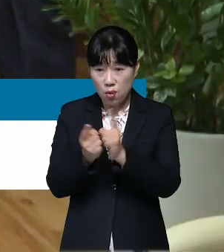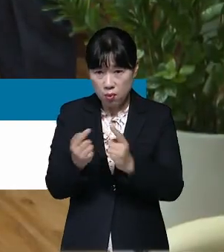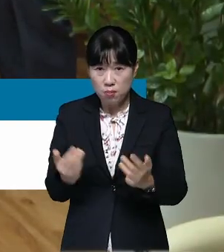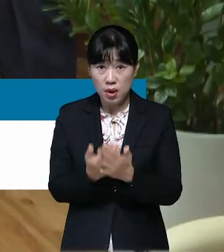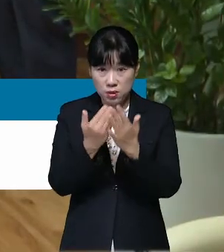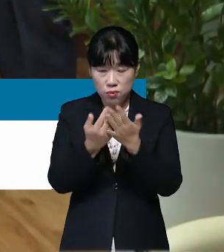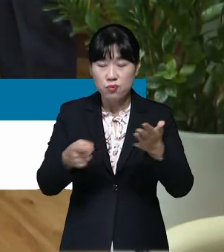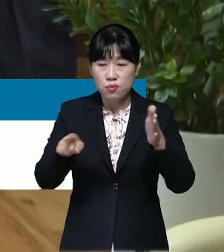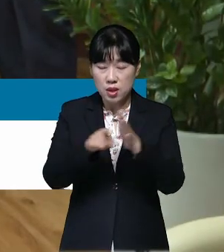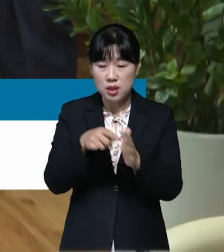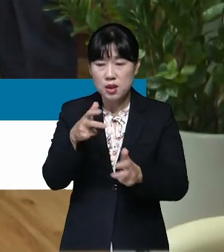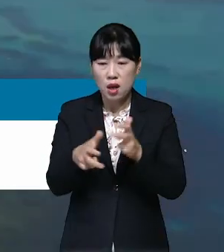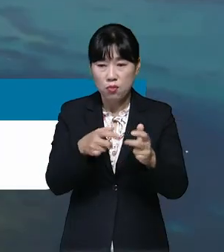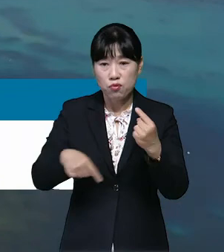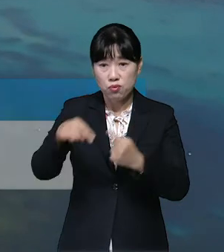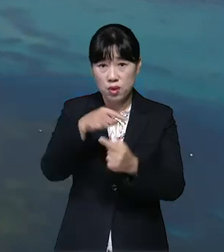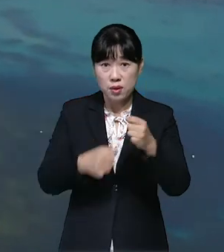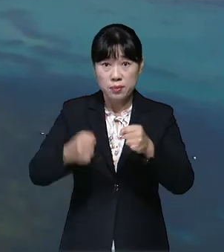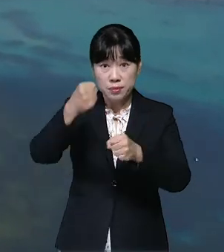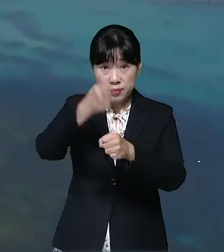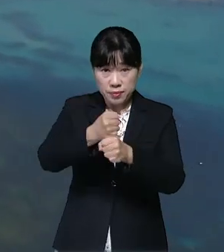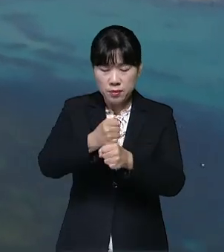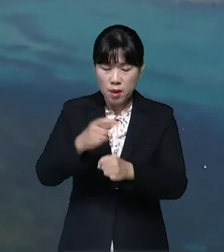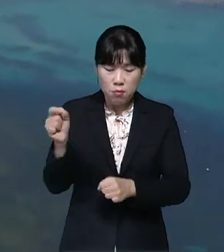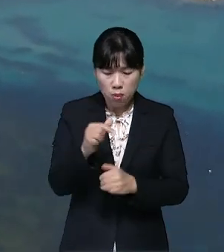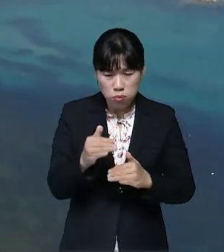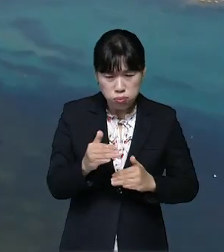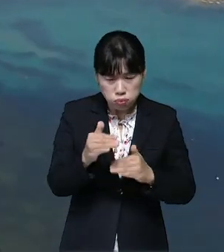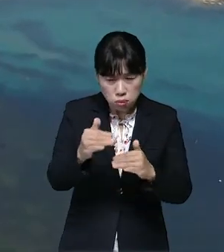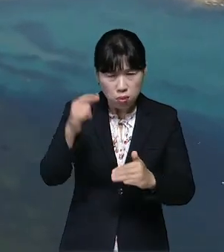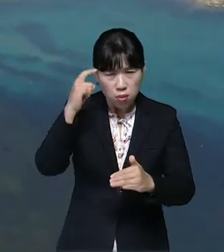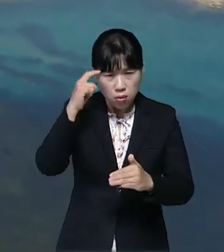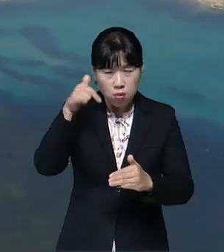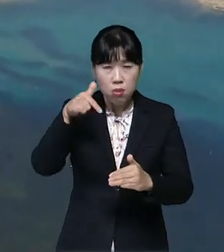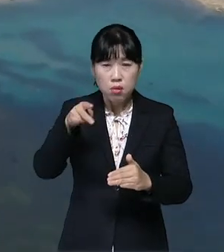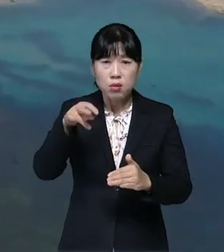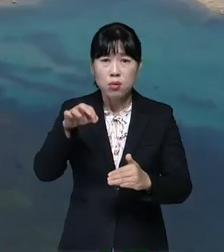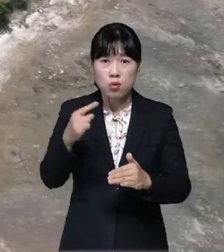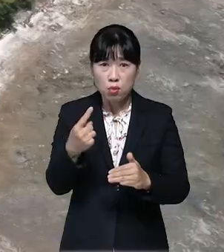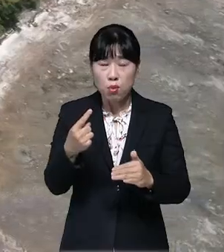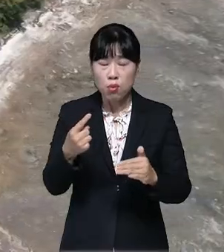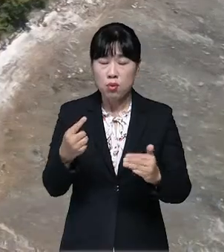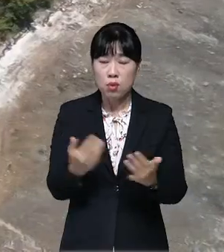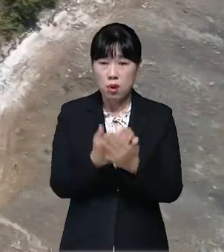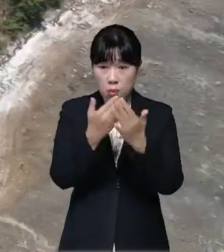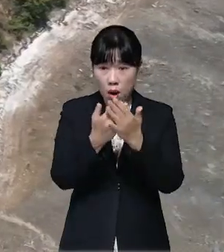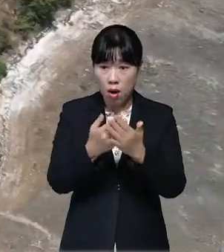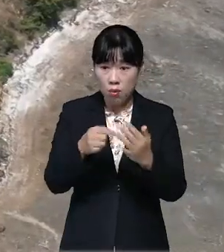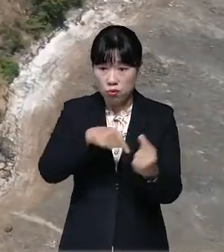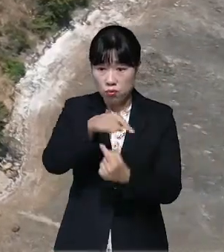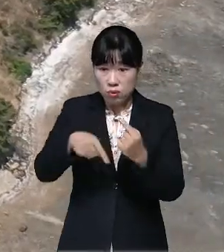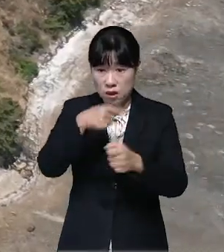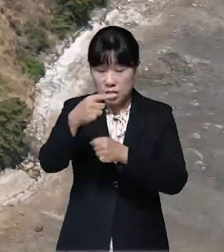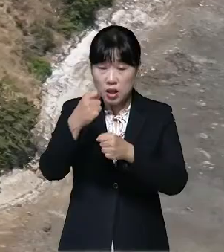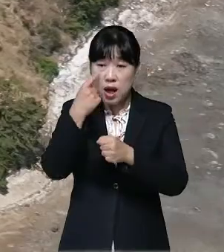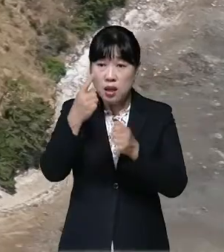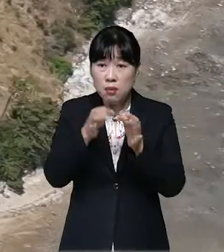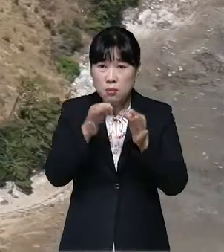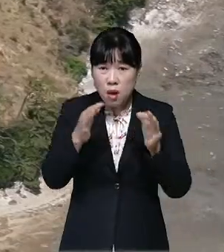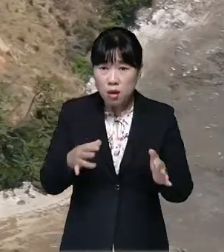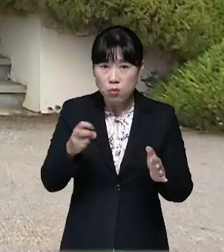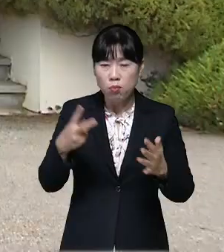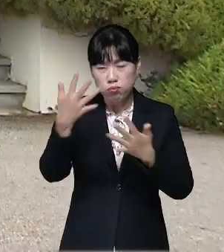사업은 다시 정상화됐습니다. 하지만 속도를 낼 것으로 보였던 경도 개발은 정상화 한 달 만에 또다시 안개 속에